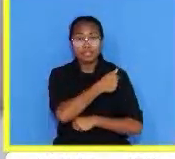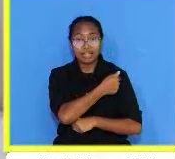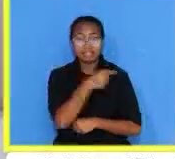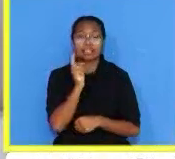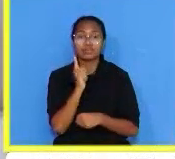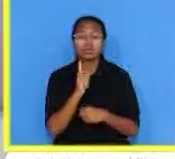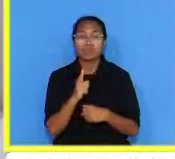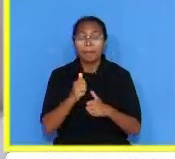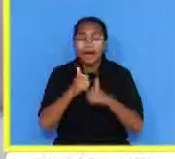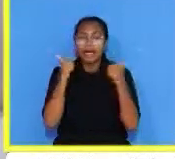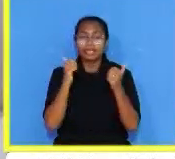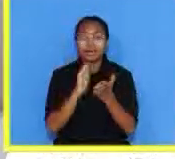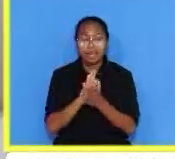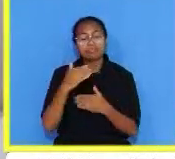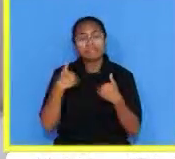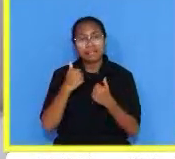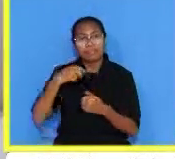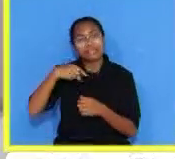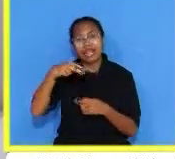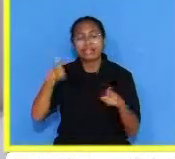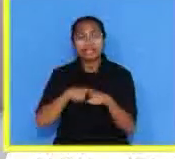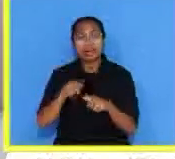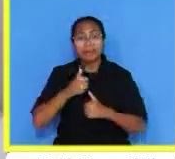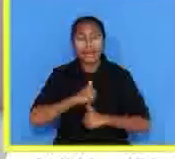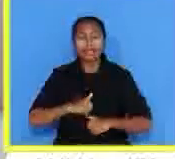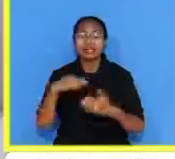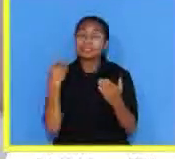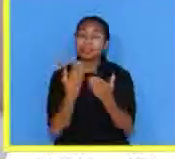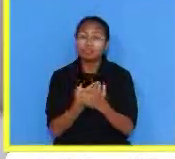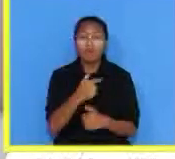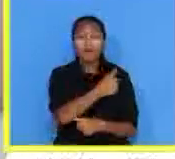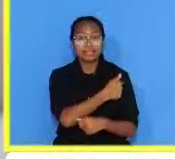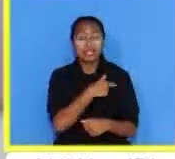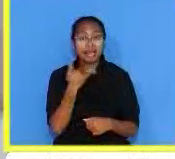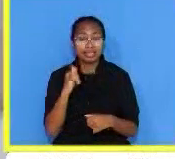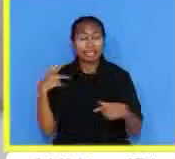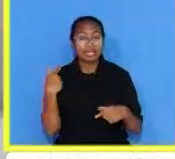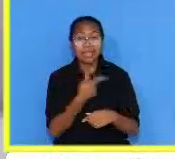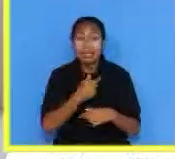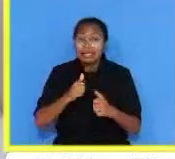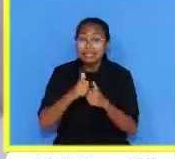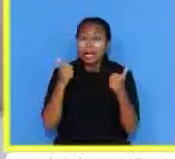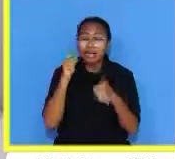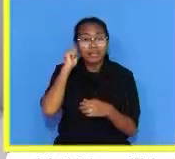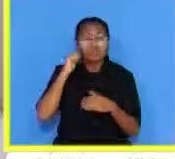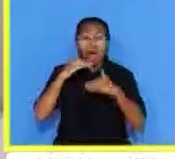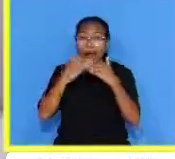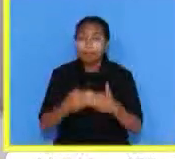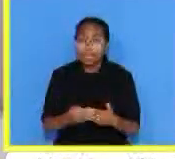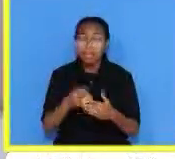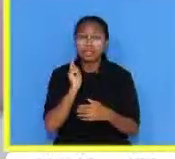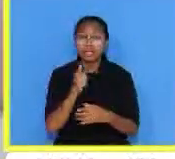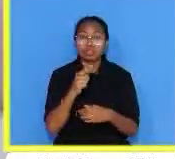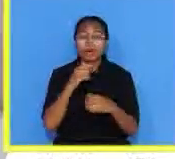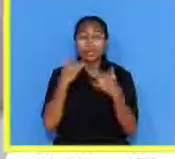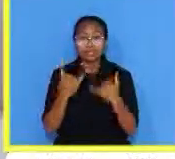itu baik dan berjalan dengan baik. Semua vaksin yang kita sediakan untuk ibu hamil